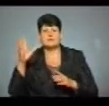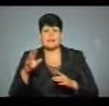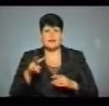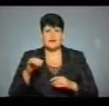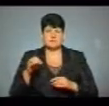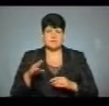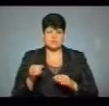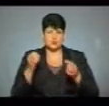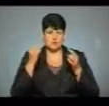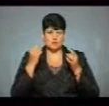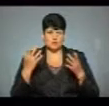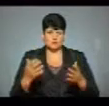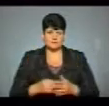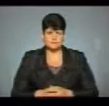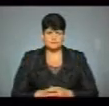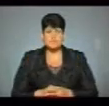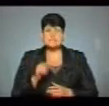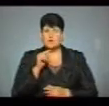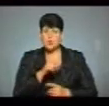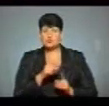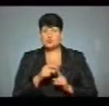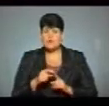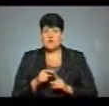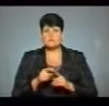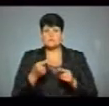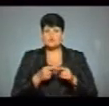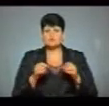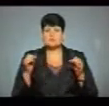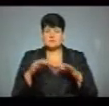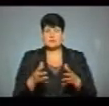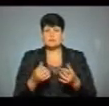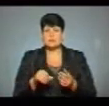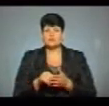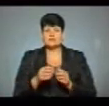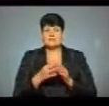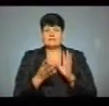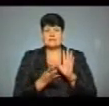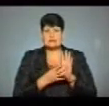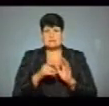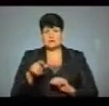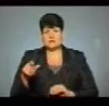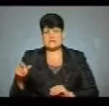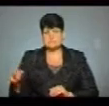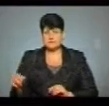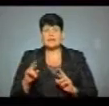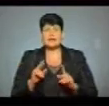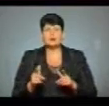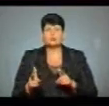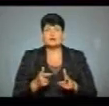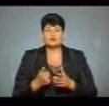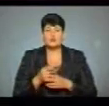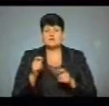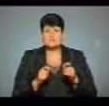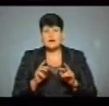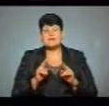фестивалю Олександр Венгринович. За його словами, у цьому зібранні взяли участь 19 осіб. Як готувалися до фестивалю та